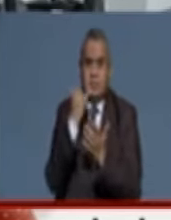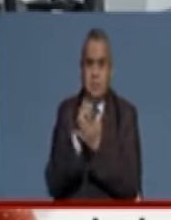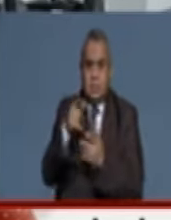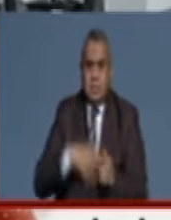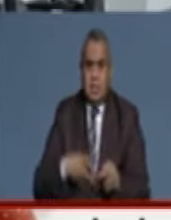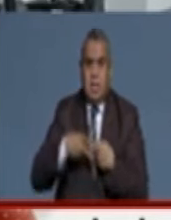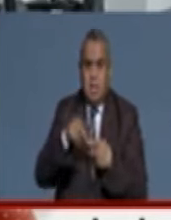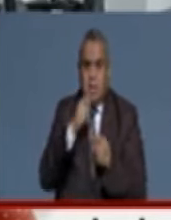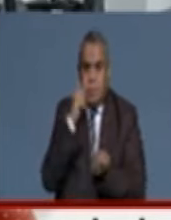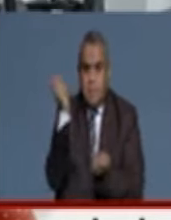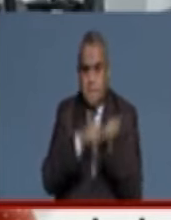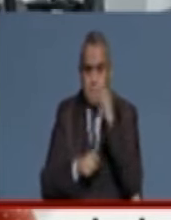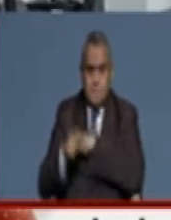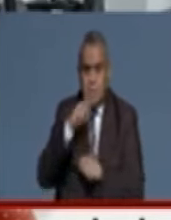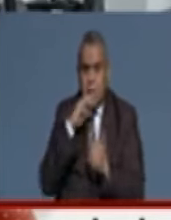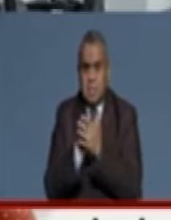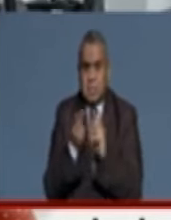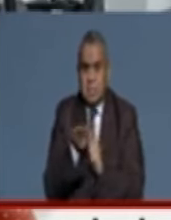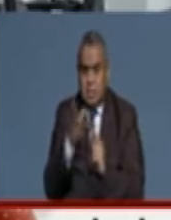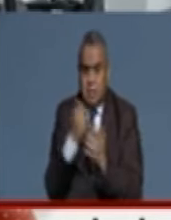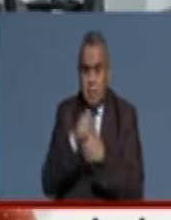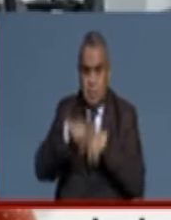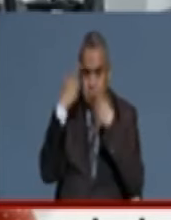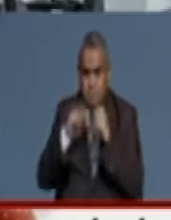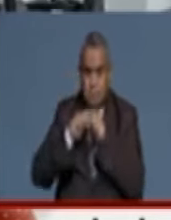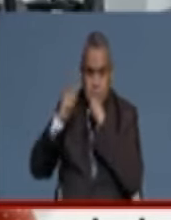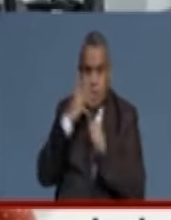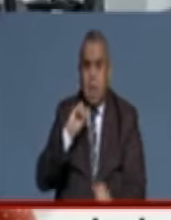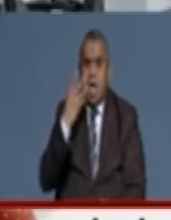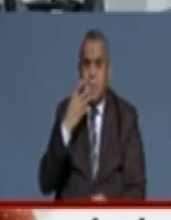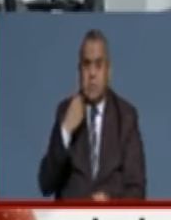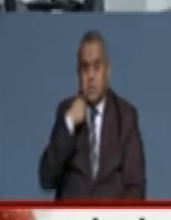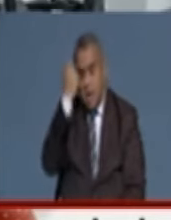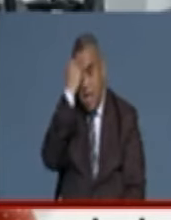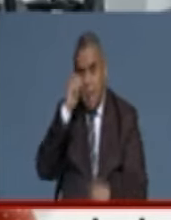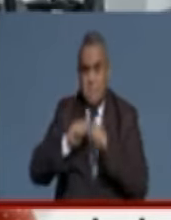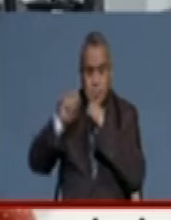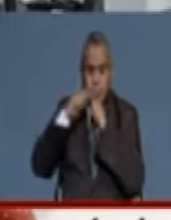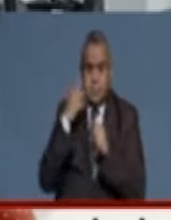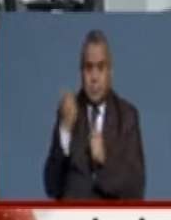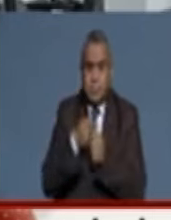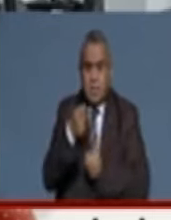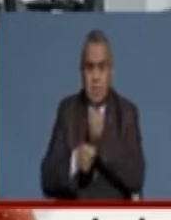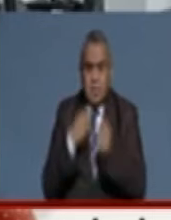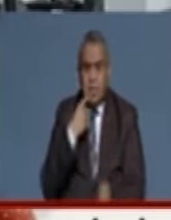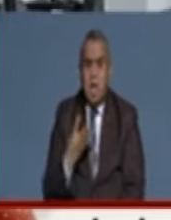مساحة 13,000 متر مربع بإجمالي تكلفة استثمارية 330 مليون جنيه